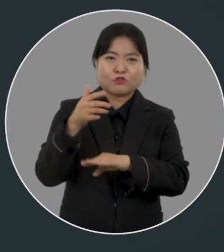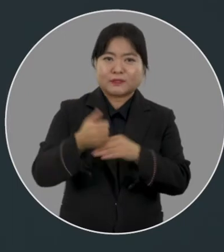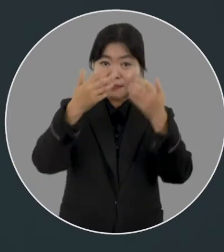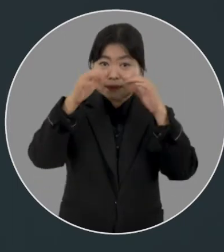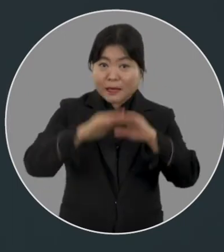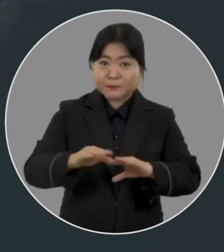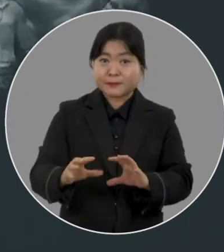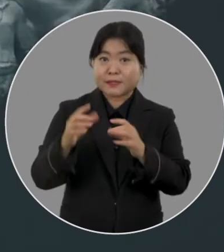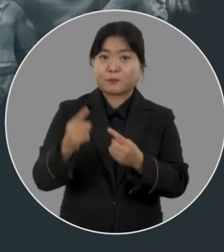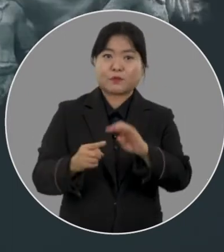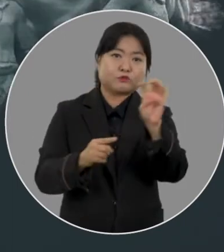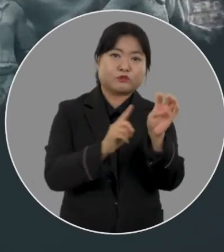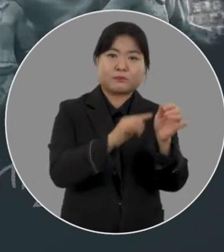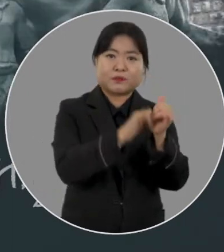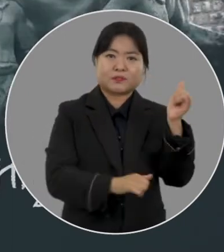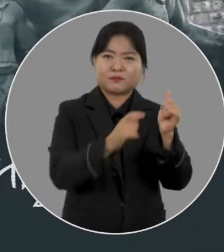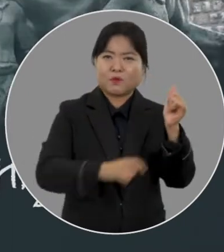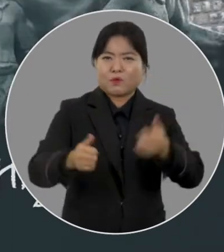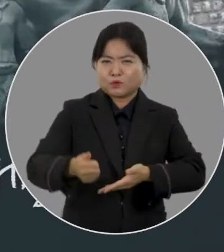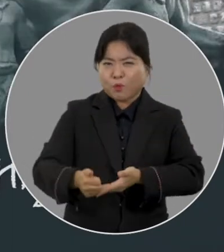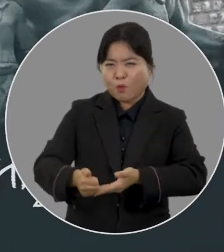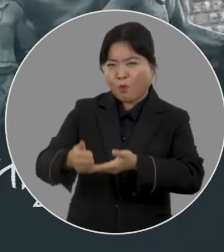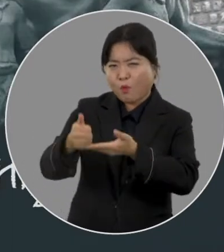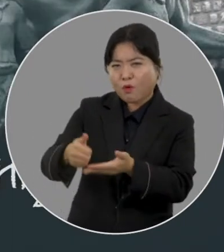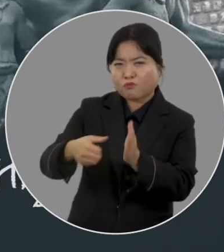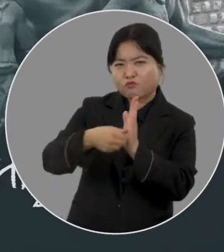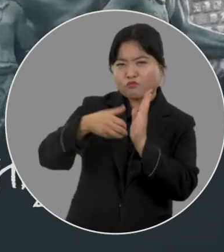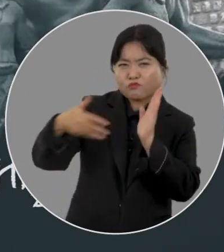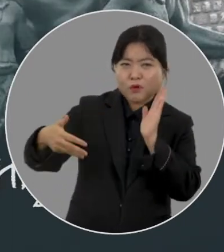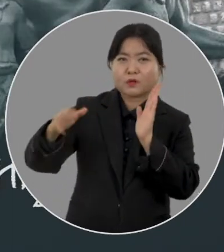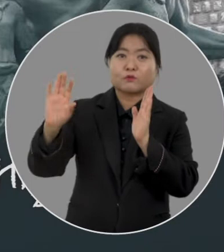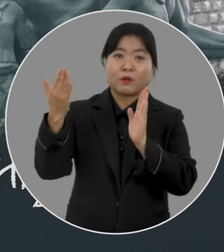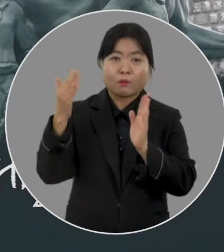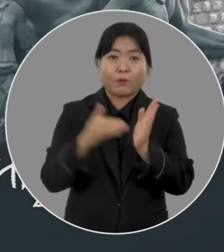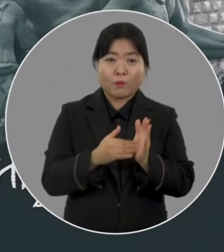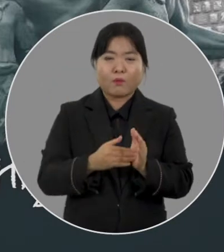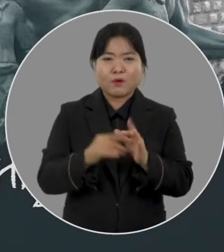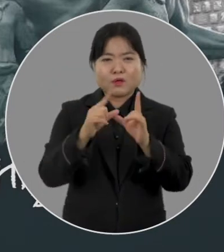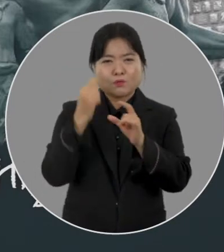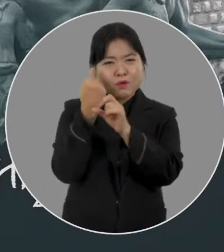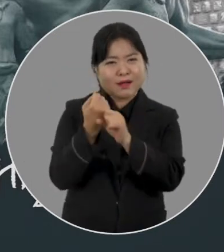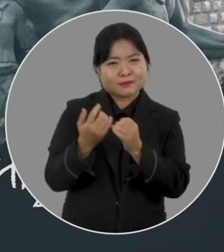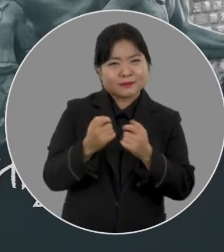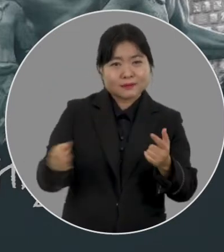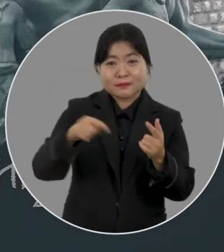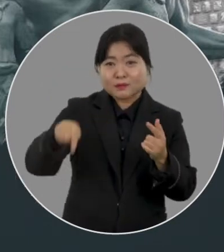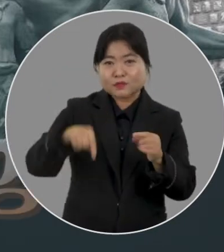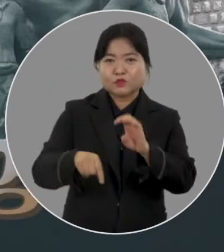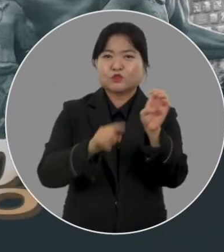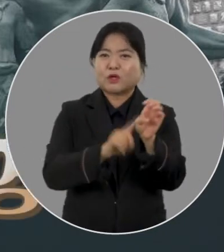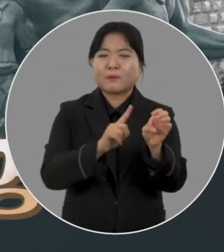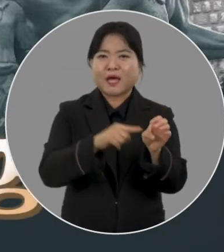이슬람 세계보다는 유럽 역사에서 더 존경과 명성을 얻었던 이유고, 흔히 일부 학자들은